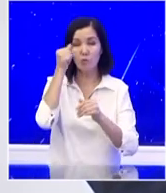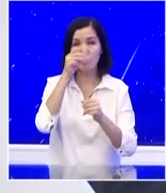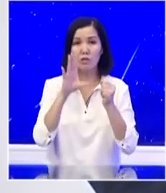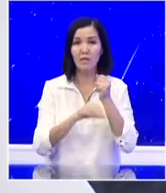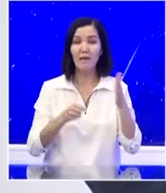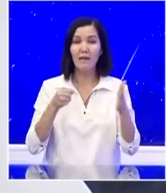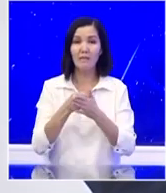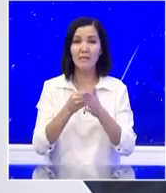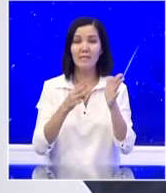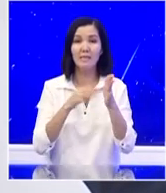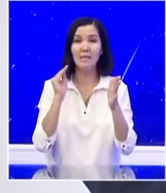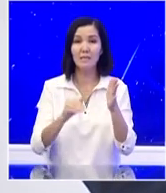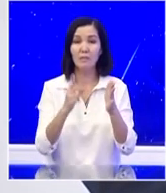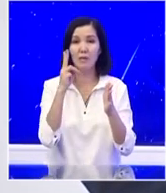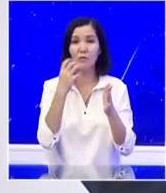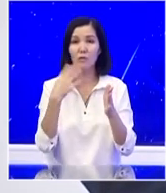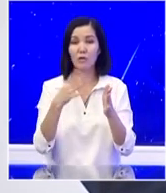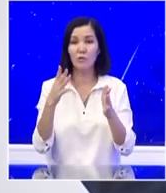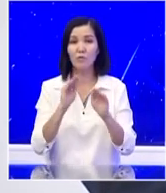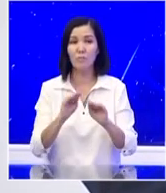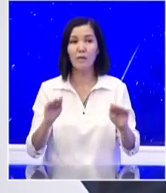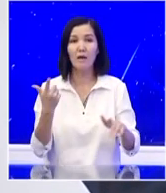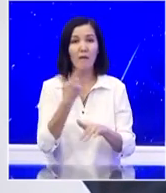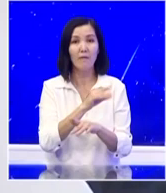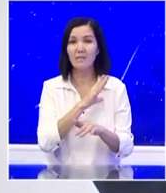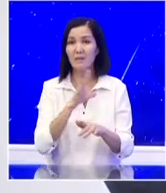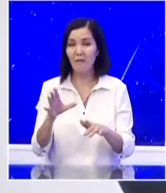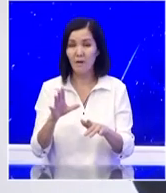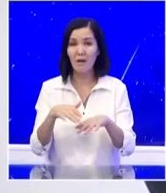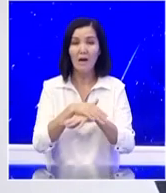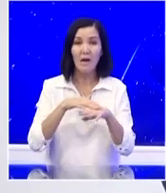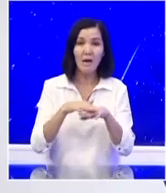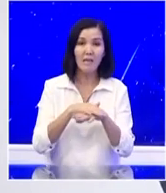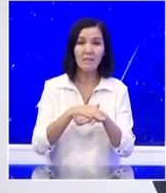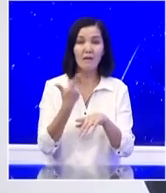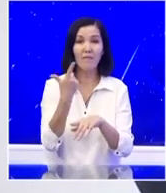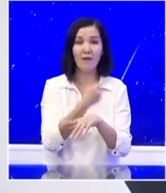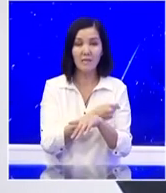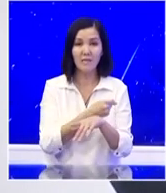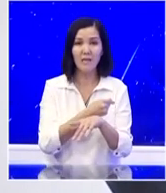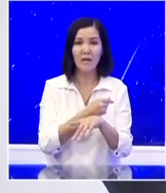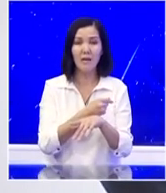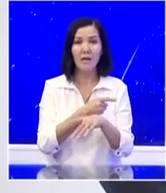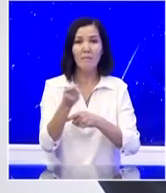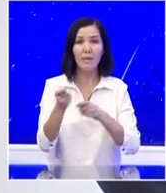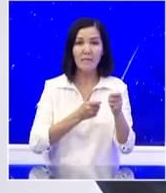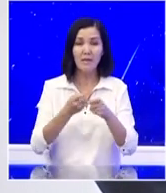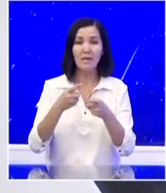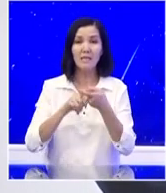дейін 8244 бала. Халықтың арасында вакцинамен басқарылатын